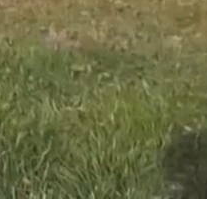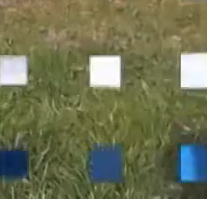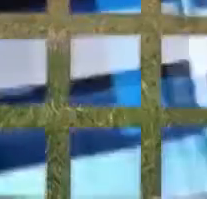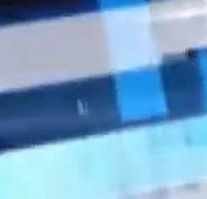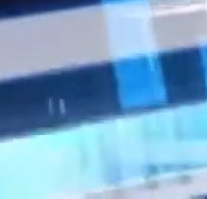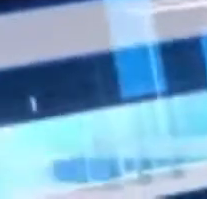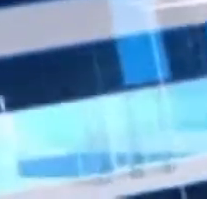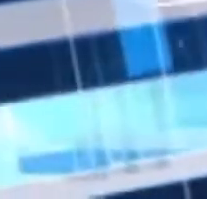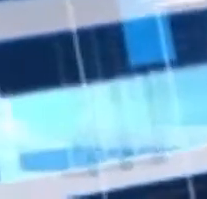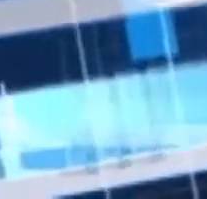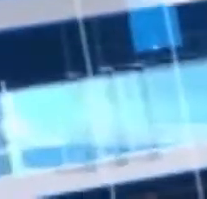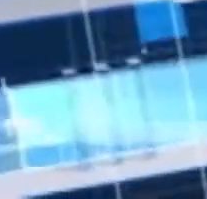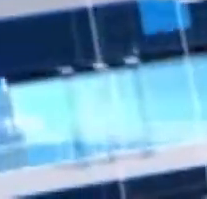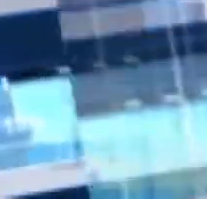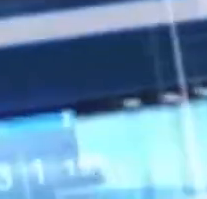саженцев.